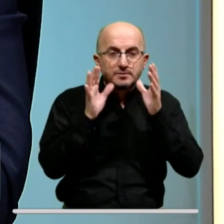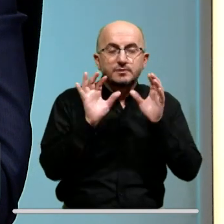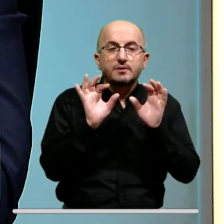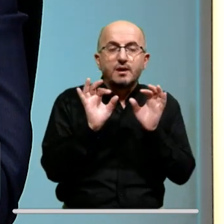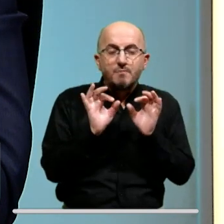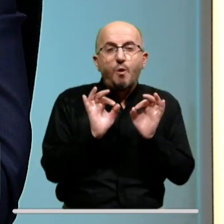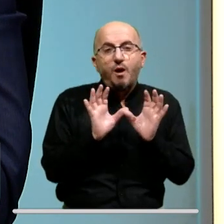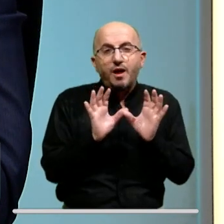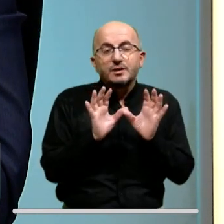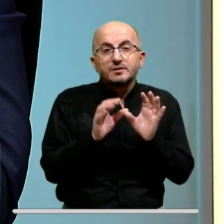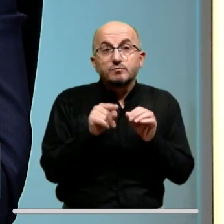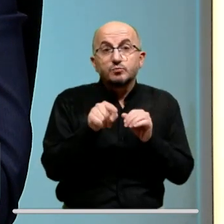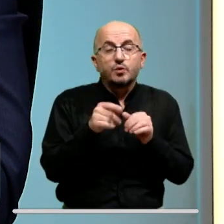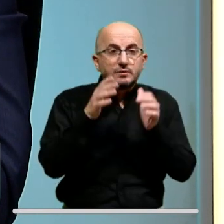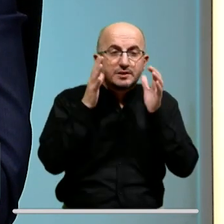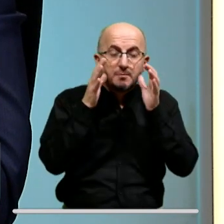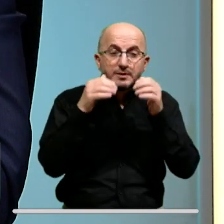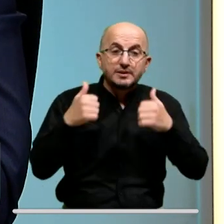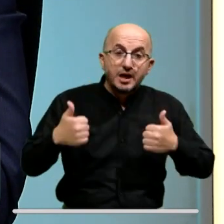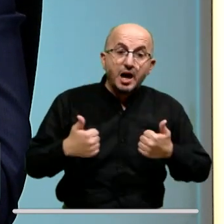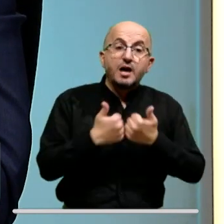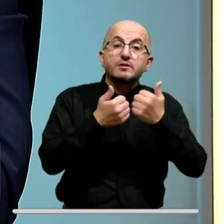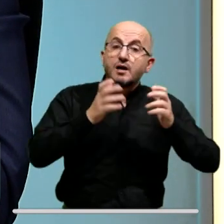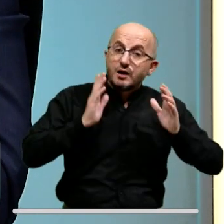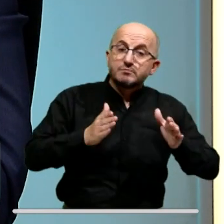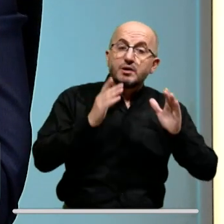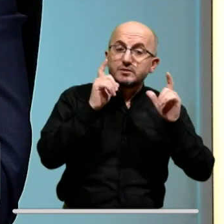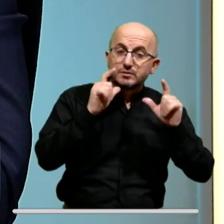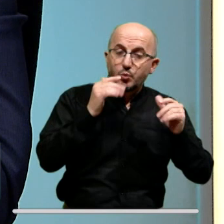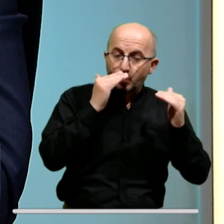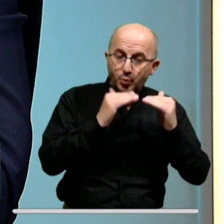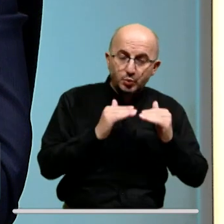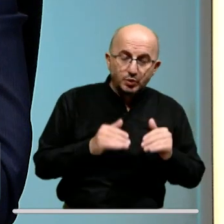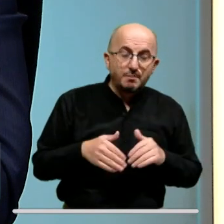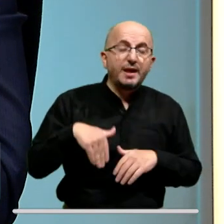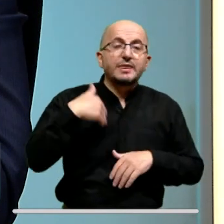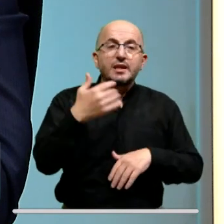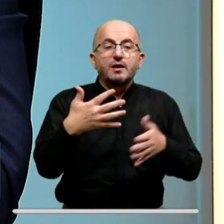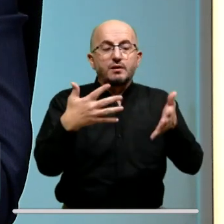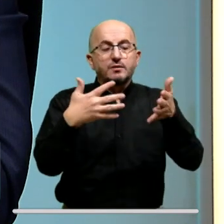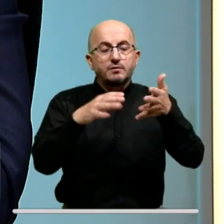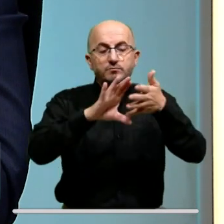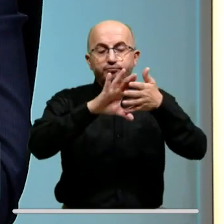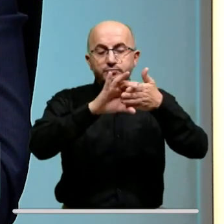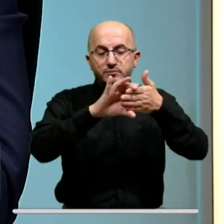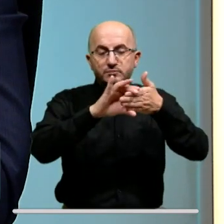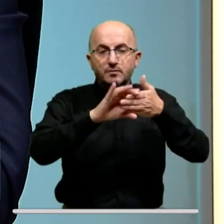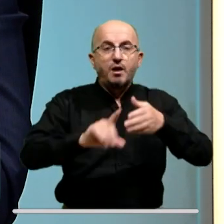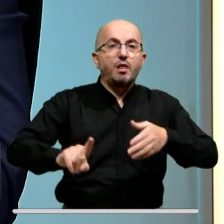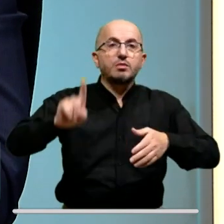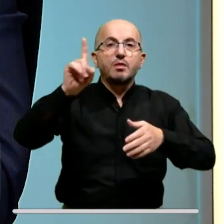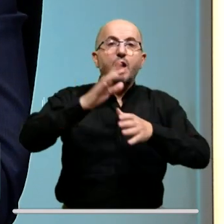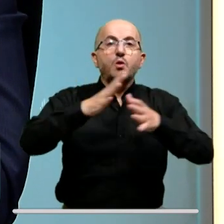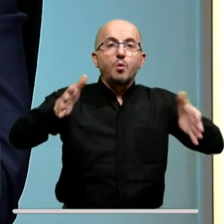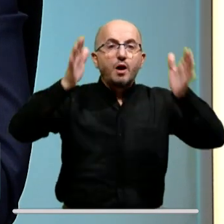ise bu namazı kaza etmesi daha uygundur. Ama diğer vakitlerde tekbir aldığı zaman